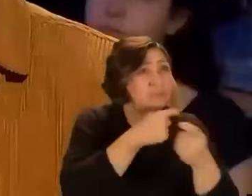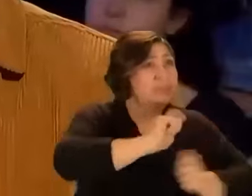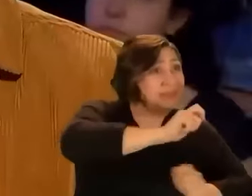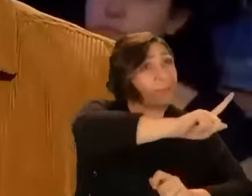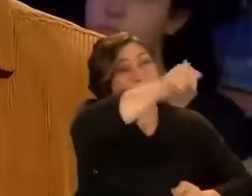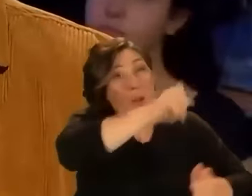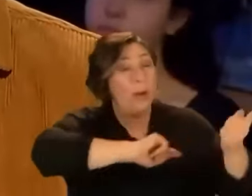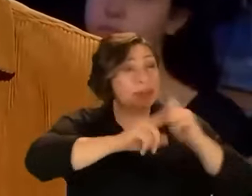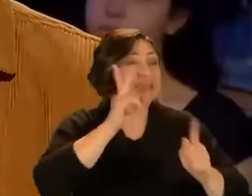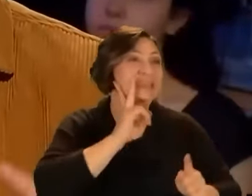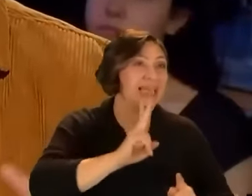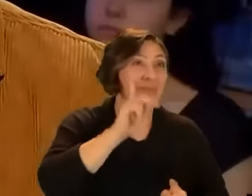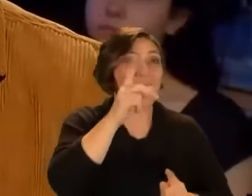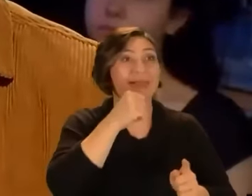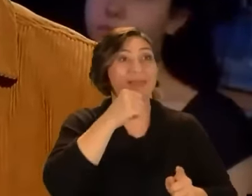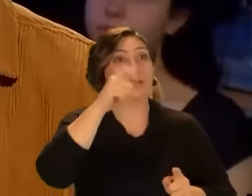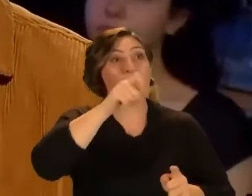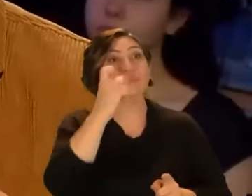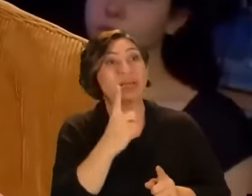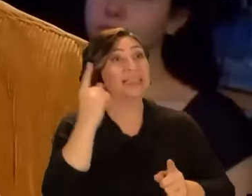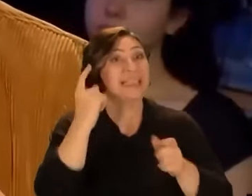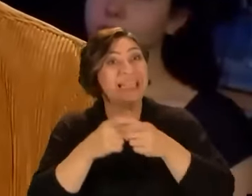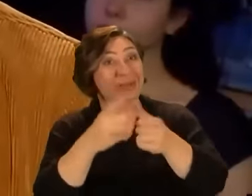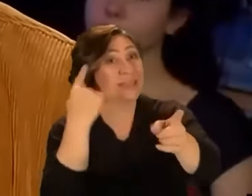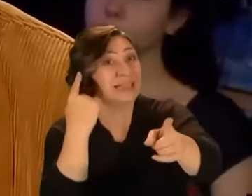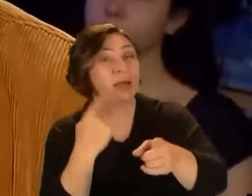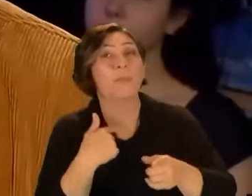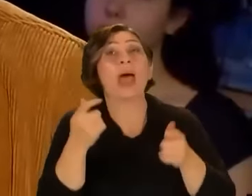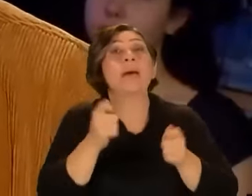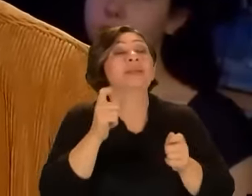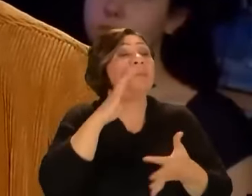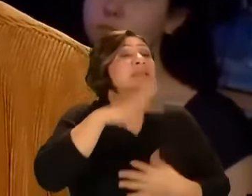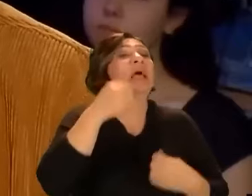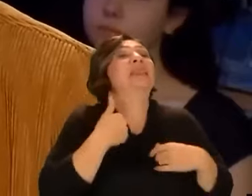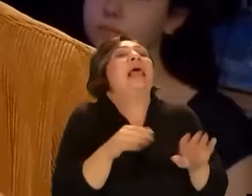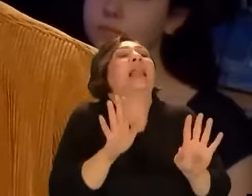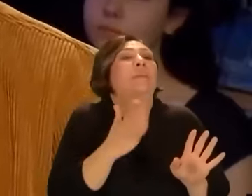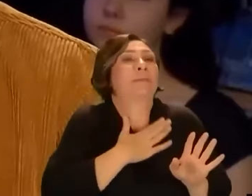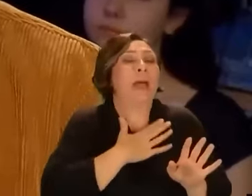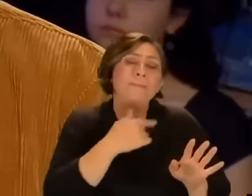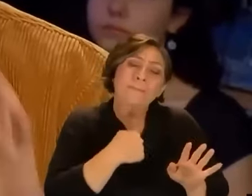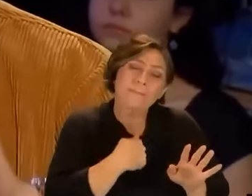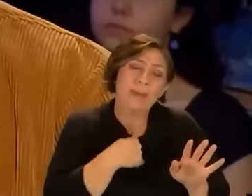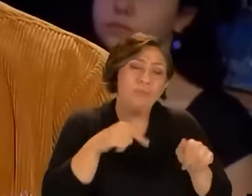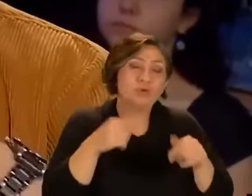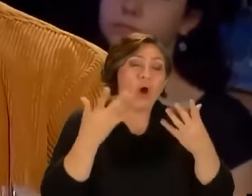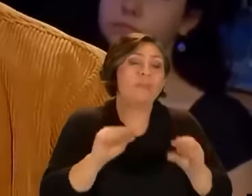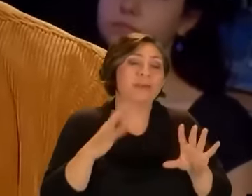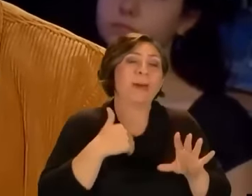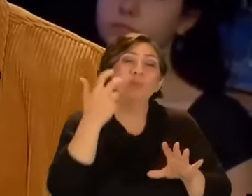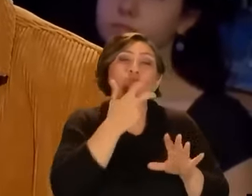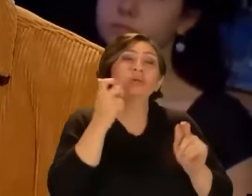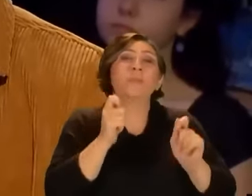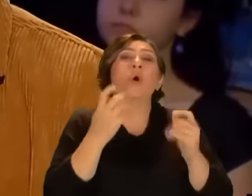işte zengin bir yapımcıya şarkılarımı dinleteyim. Bunu hiç yapabilecek bir insan olmadığım için ben burada olmazdım. Ben müzik